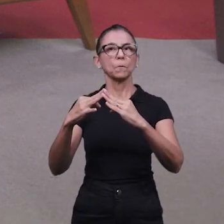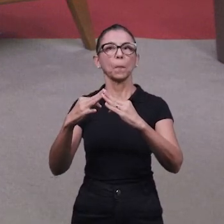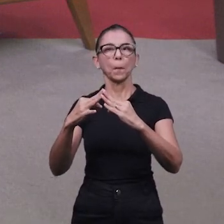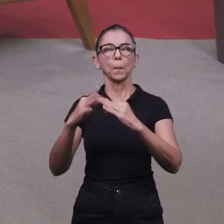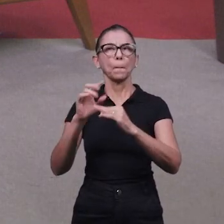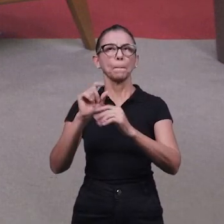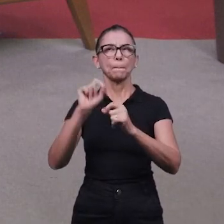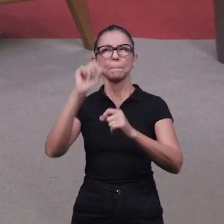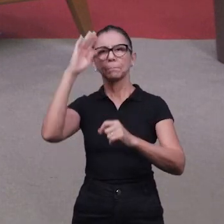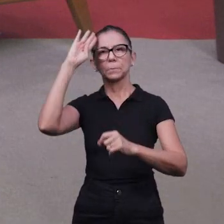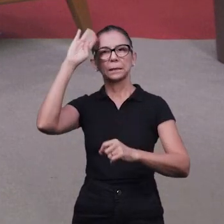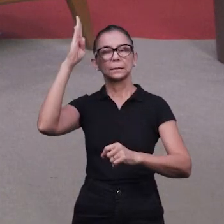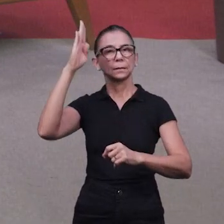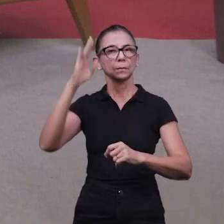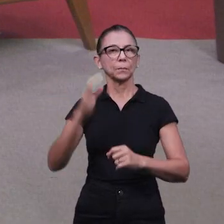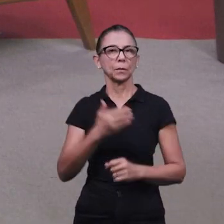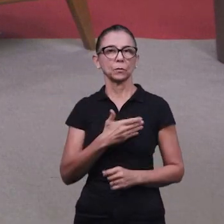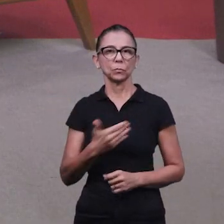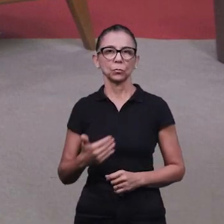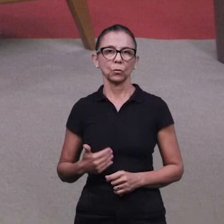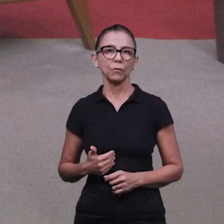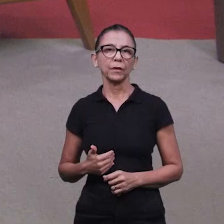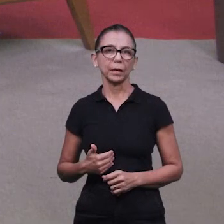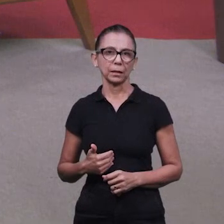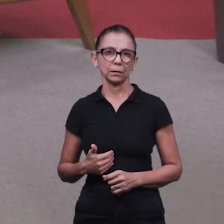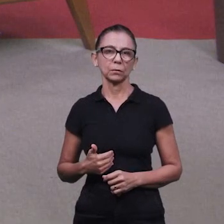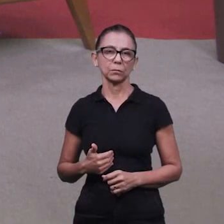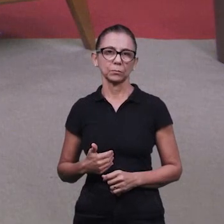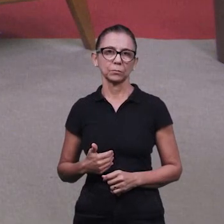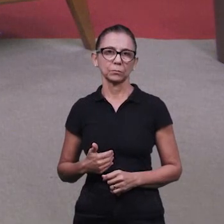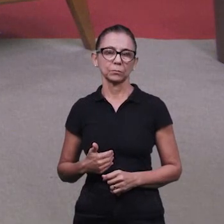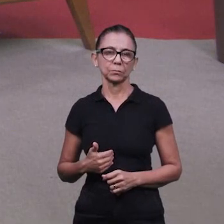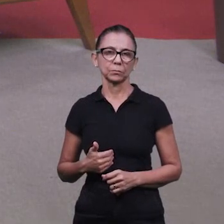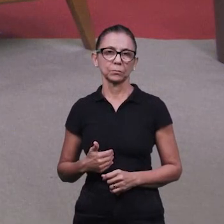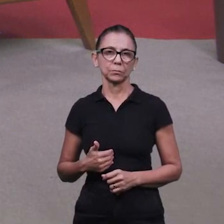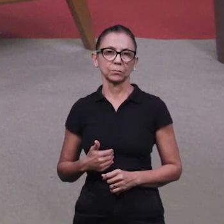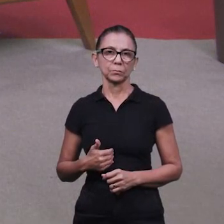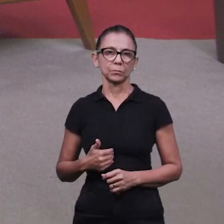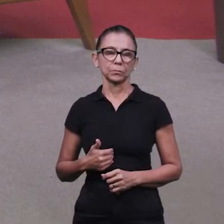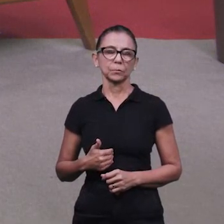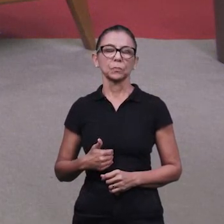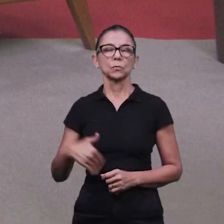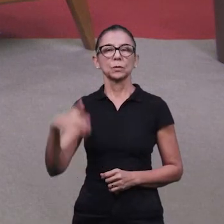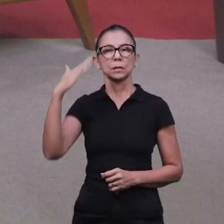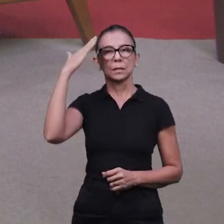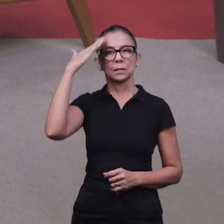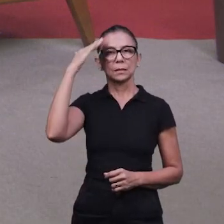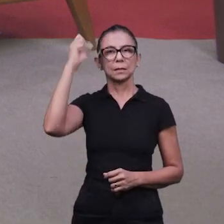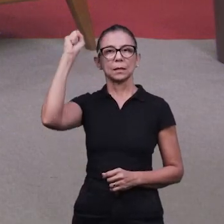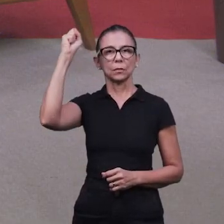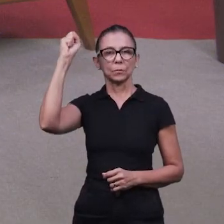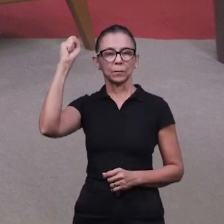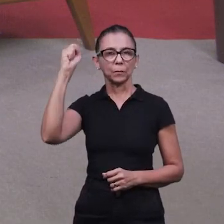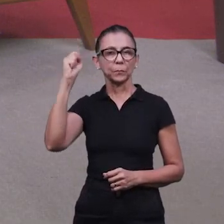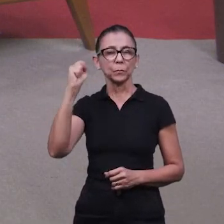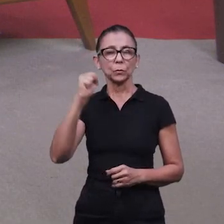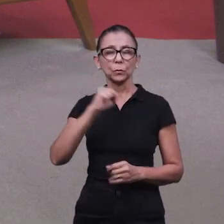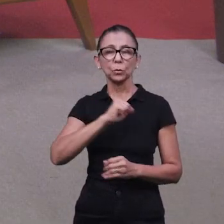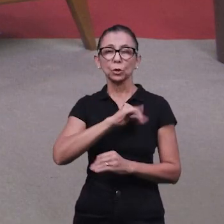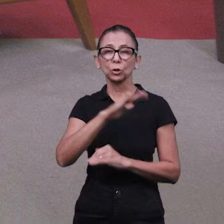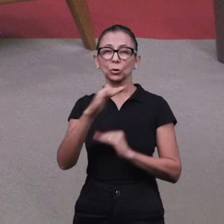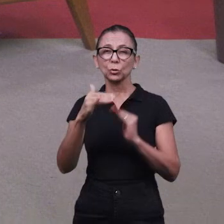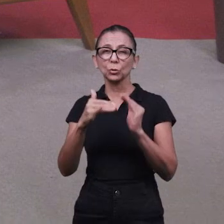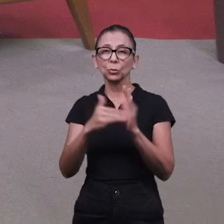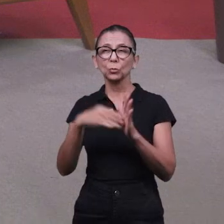point principal du gouvernement de Salomon. L'axe est tout révélé, tout